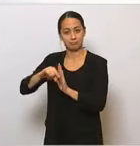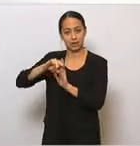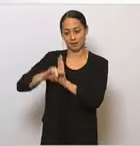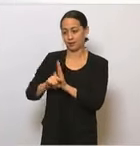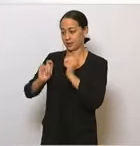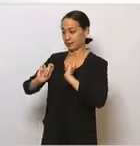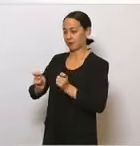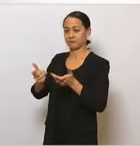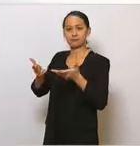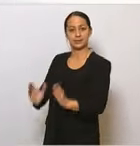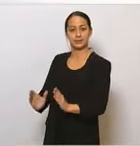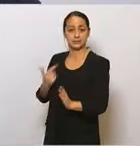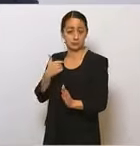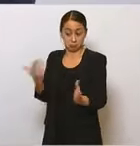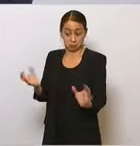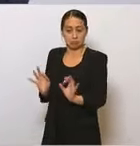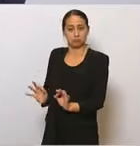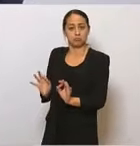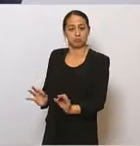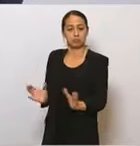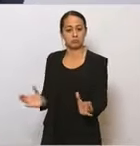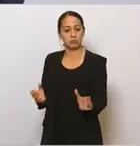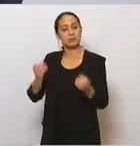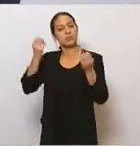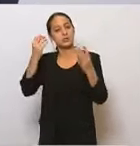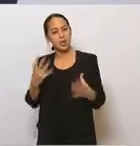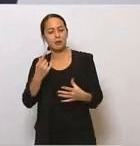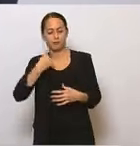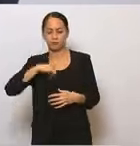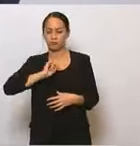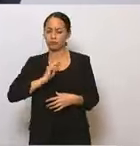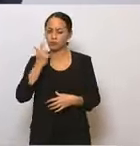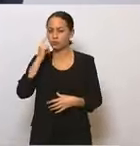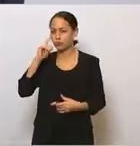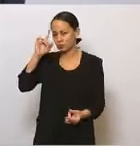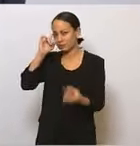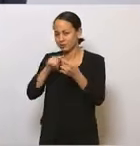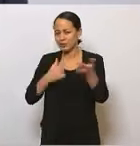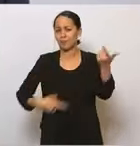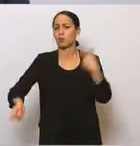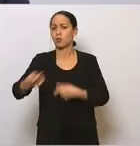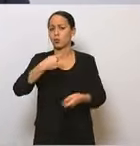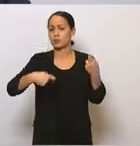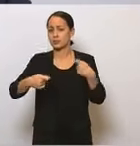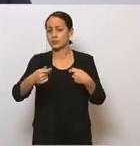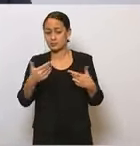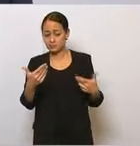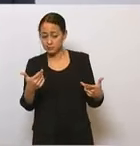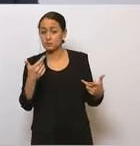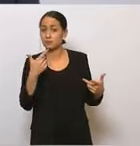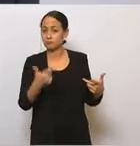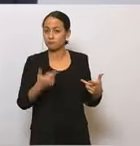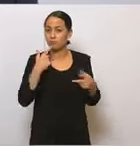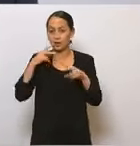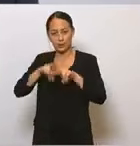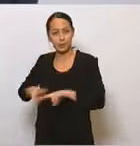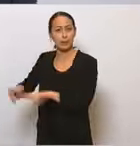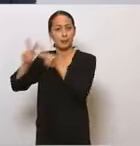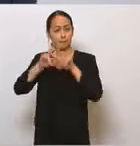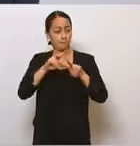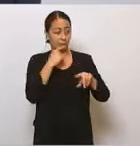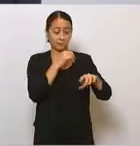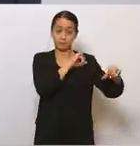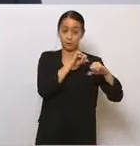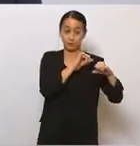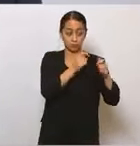qu'on a pu voir parfois quelques petites discussions, notamment sur les questions de commerce, sur la volonté de l'Europe de réguler des acteurs américains.